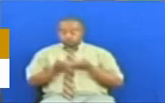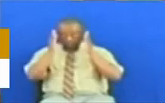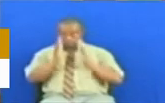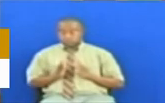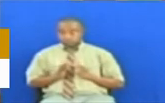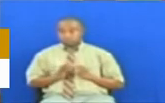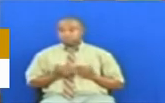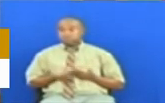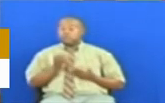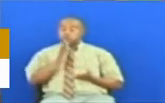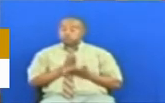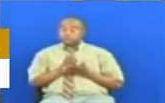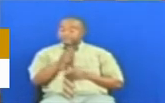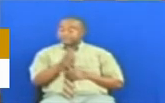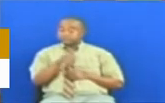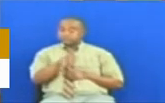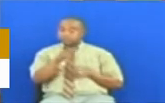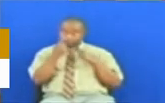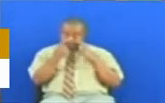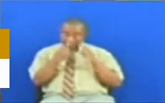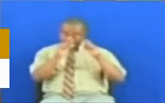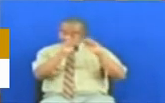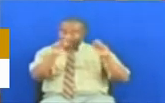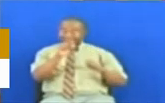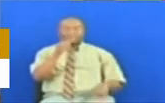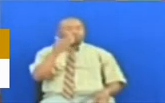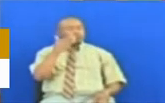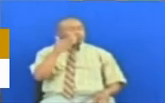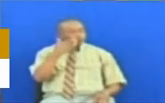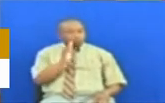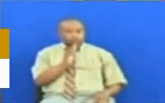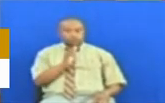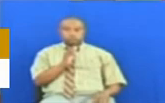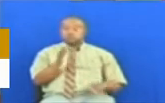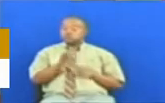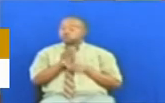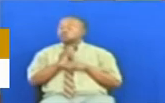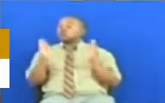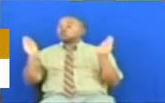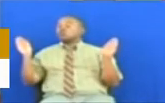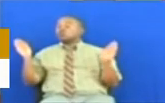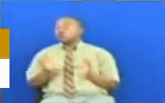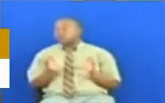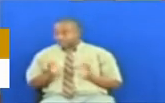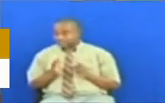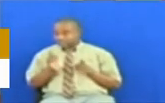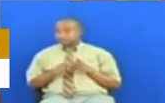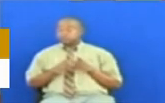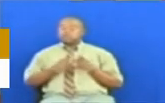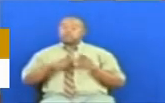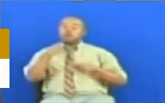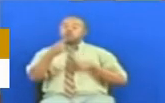ukweli kwa hii imezingatia, na kipengele muhimu kabisa ni kile cha uhifadhi lakini na uendelezaji